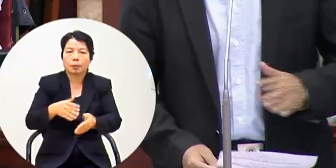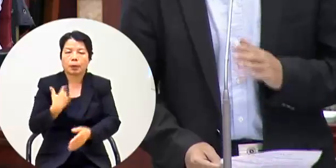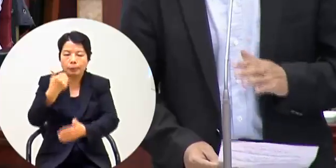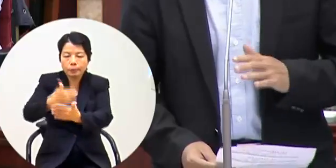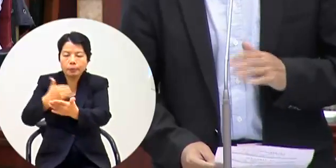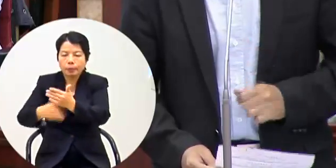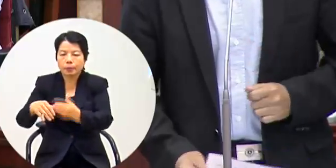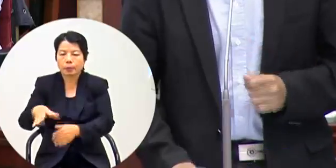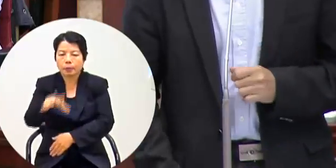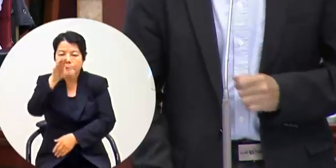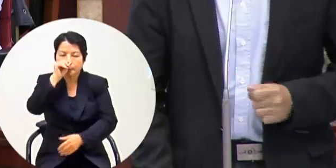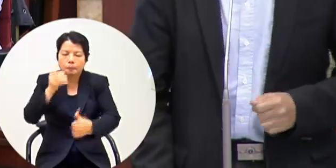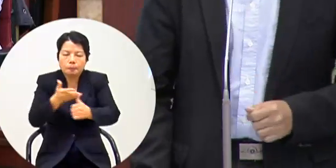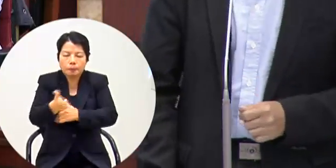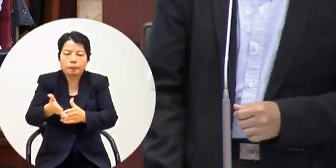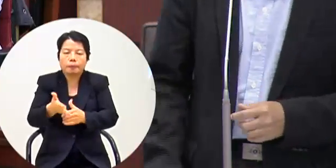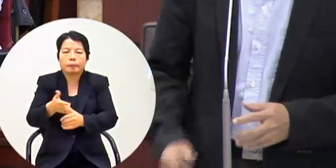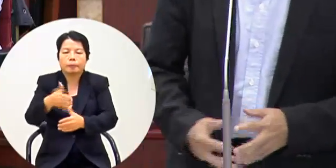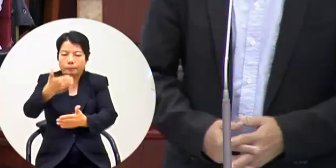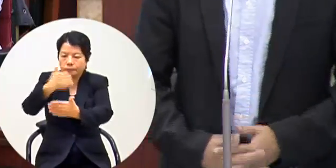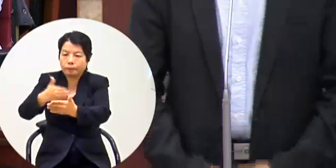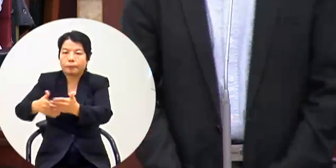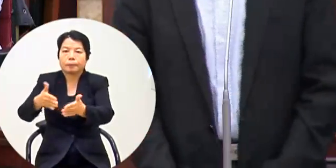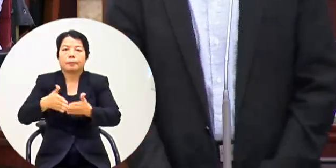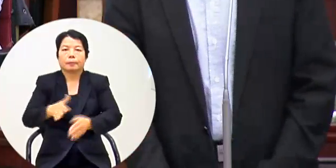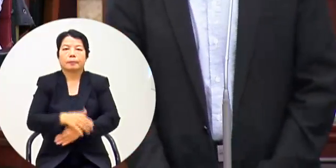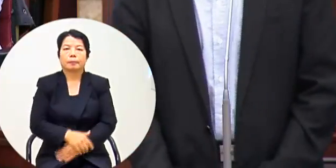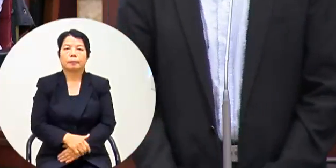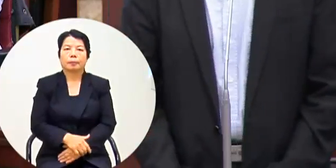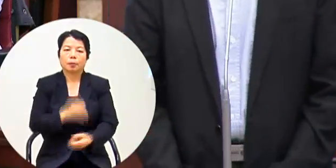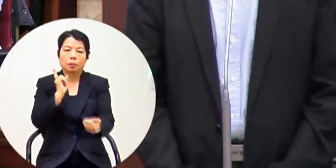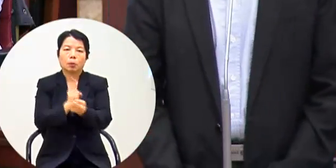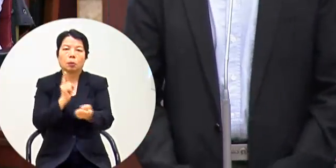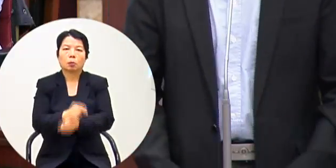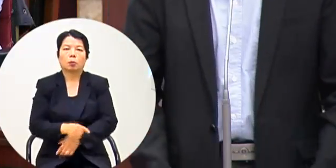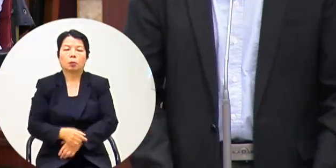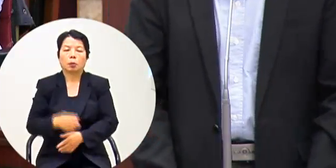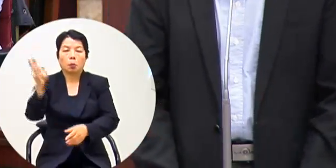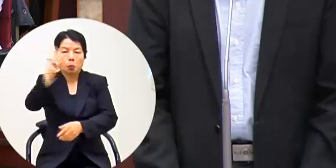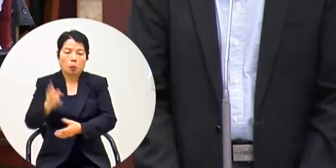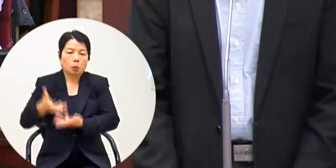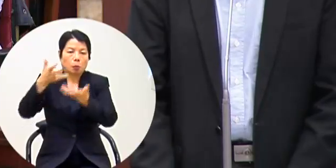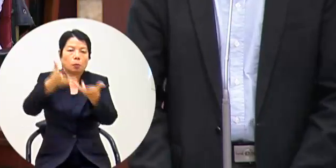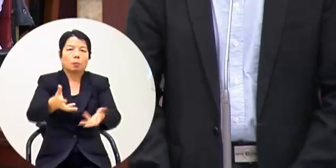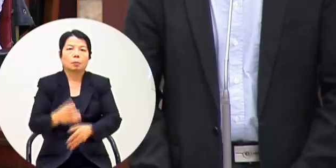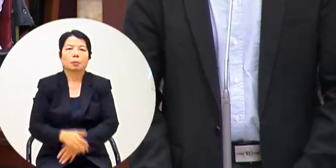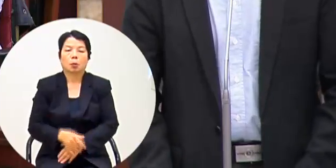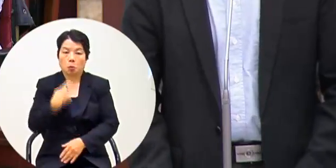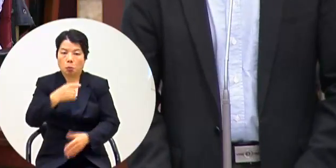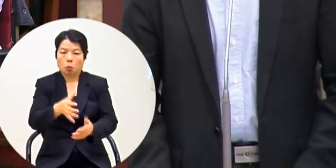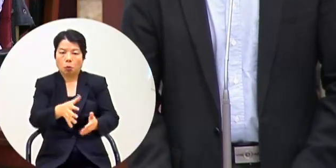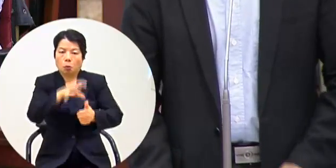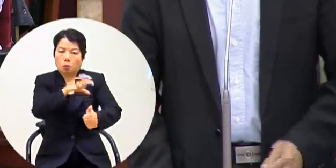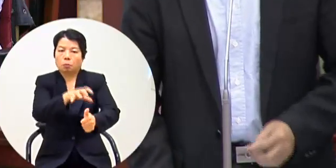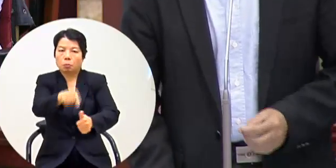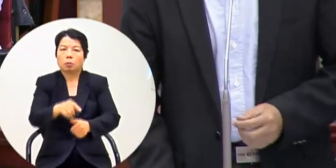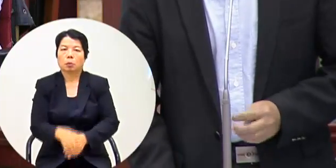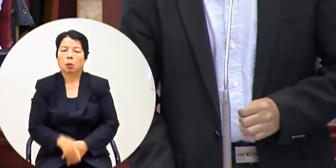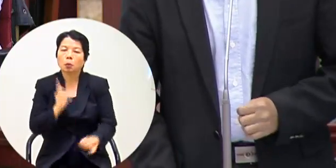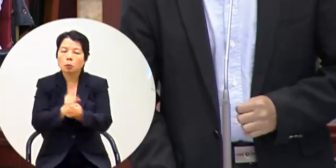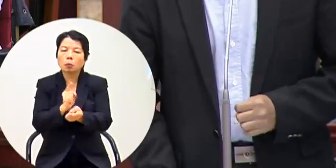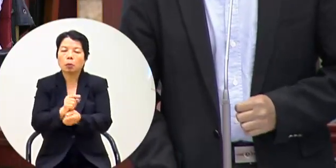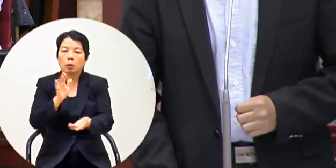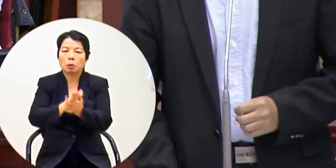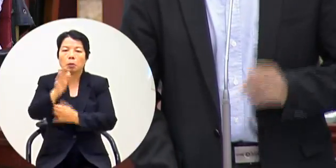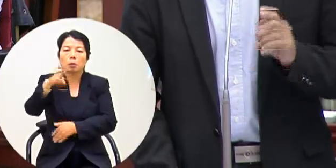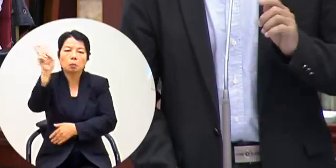问一下，因为他们对于供电的部分都会认为说我们这样要求会影响到供电的稳定性，有这样的疑虑吗？ 跟